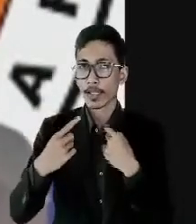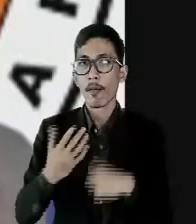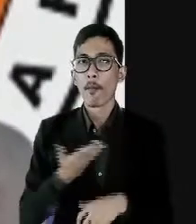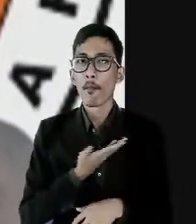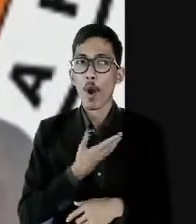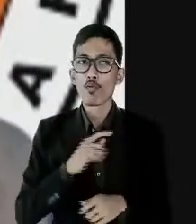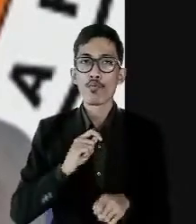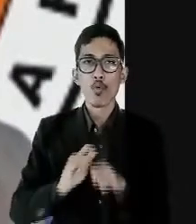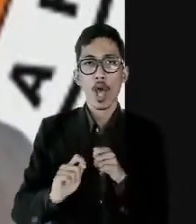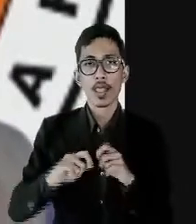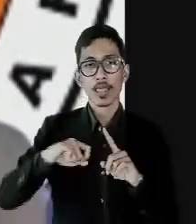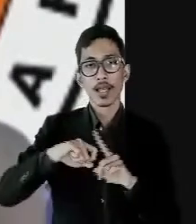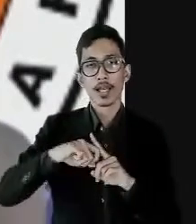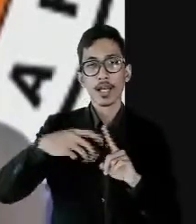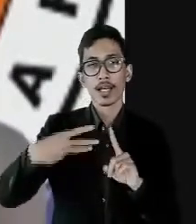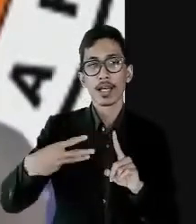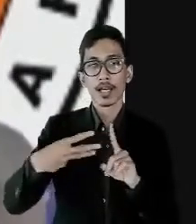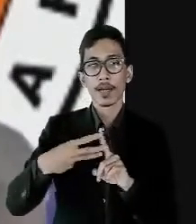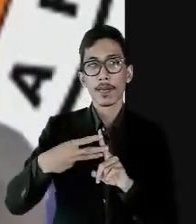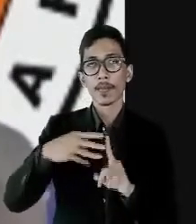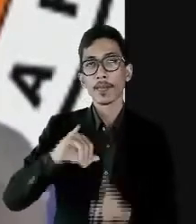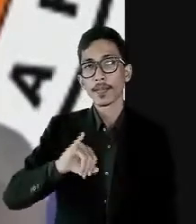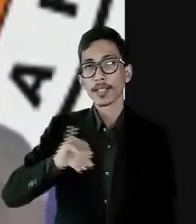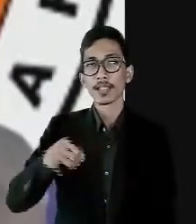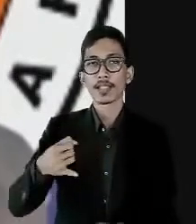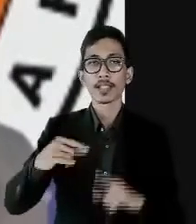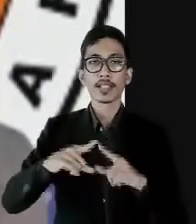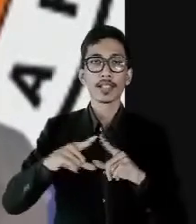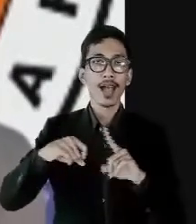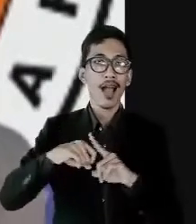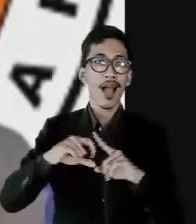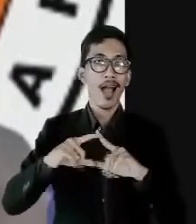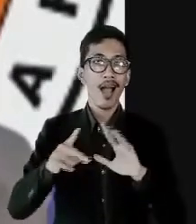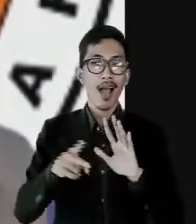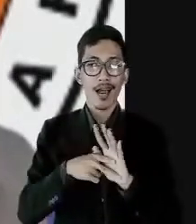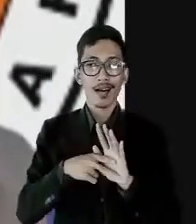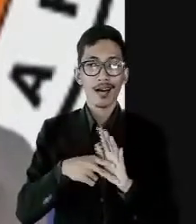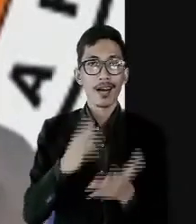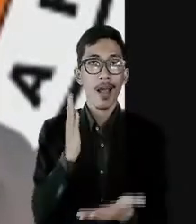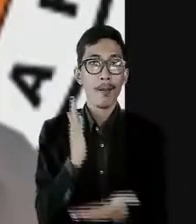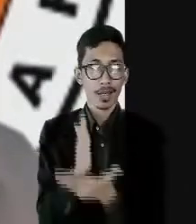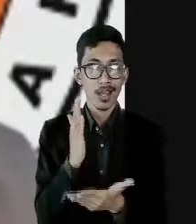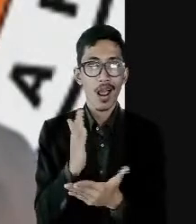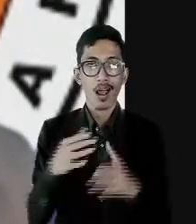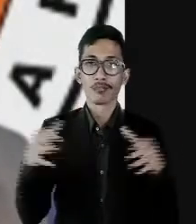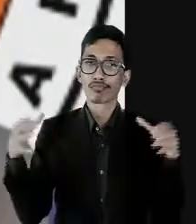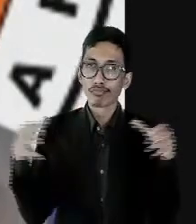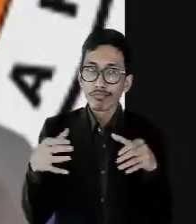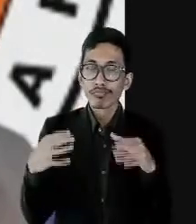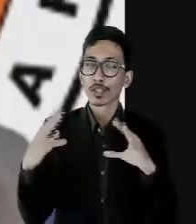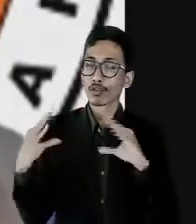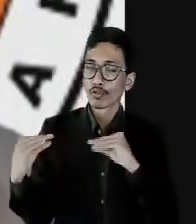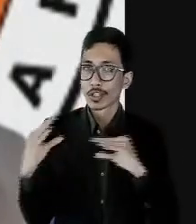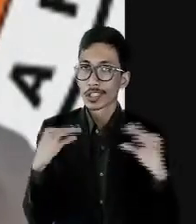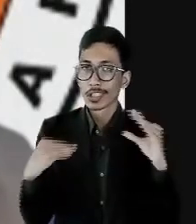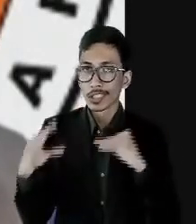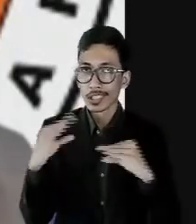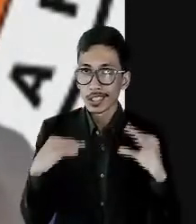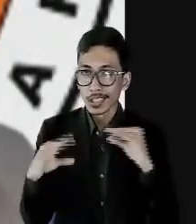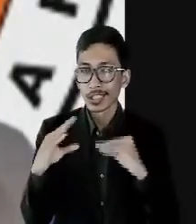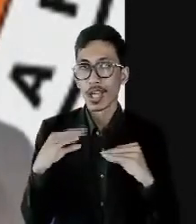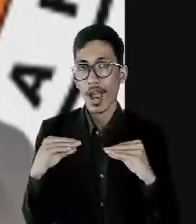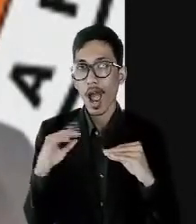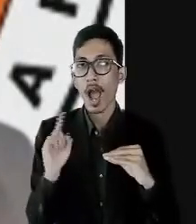kebijakan yang sifatnya untuk mendukung pencegahan COVID. Ini sudah dilakukan dan melalui surat edaran yang